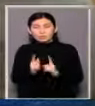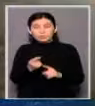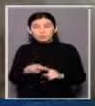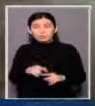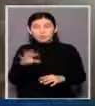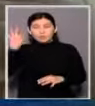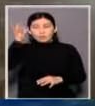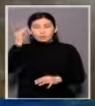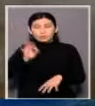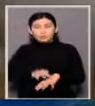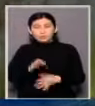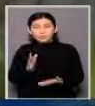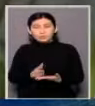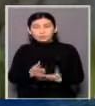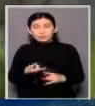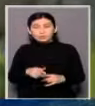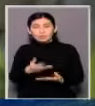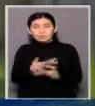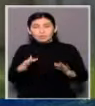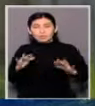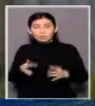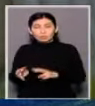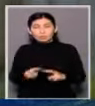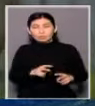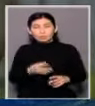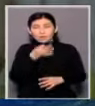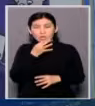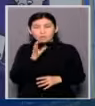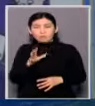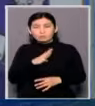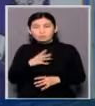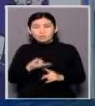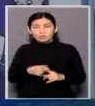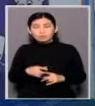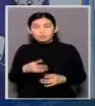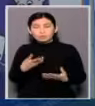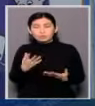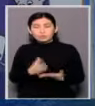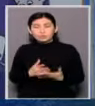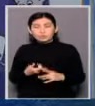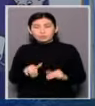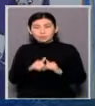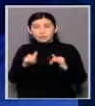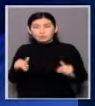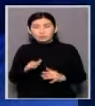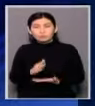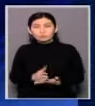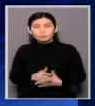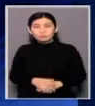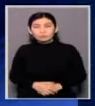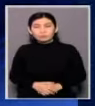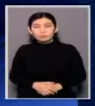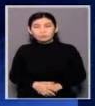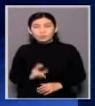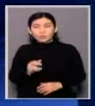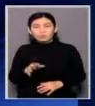многих психических заболеваниях, но в некоторых случаях наблюдается в раннем возрасте и негативно влияет на развитие ребенка.